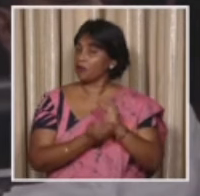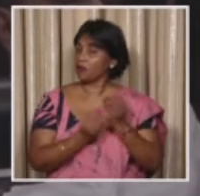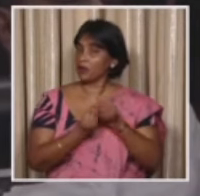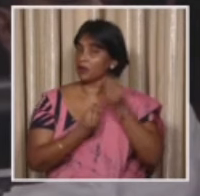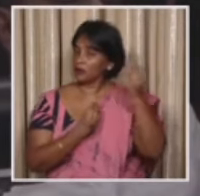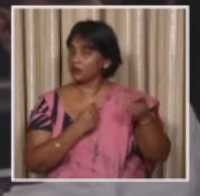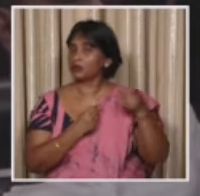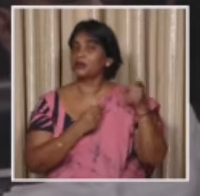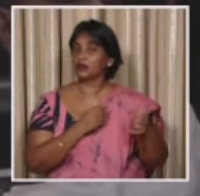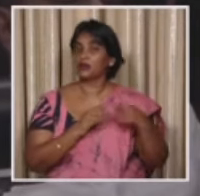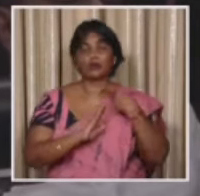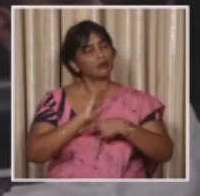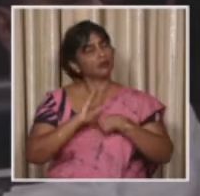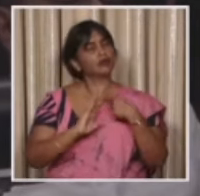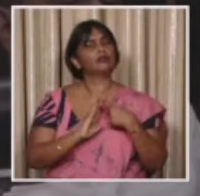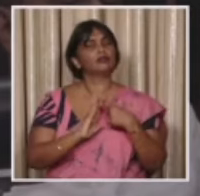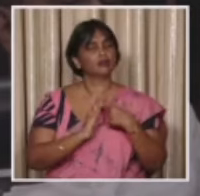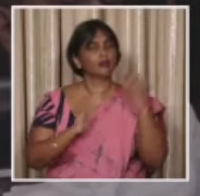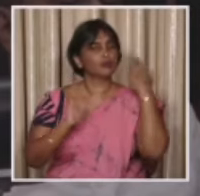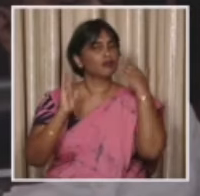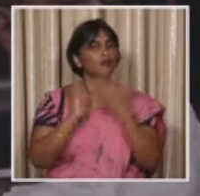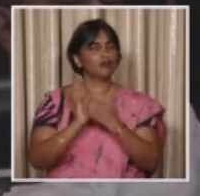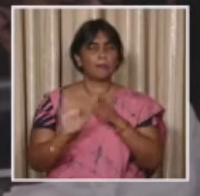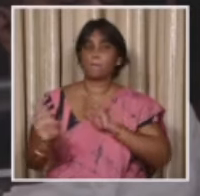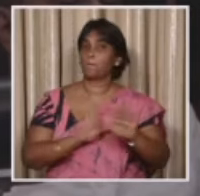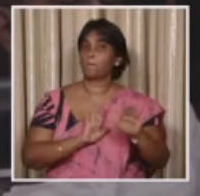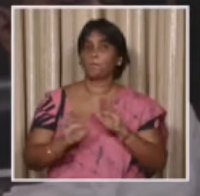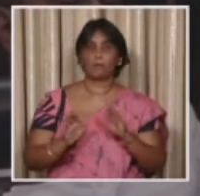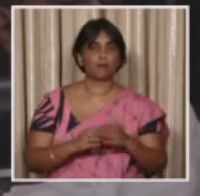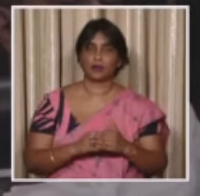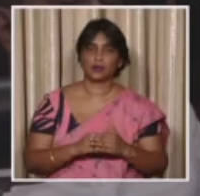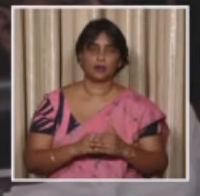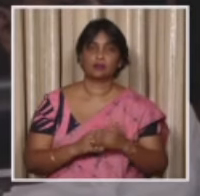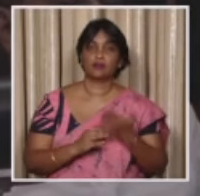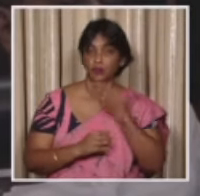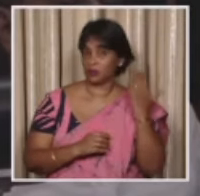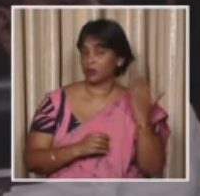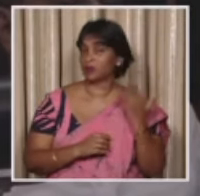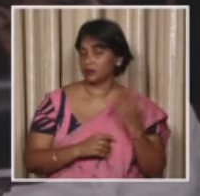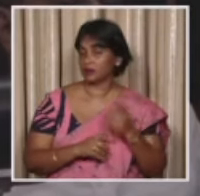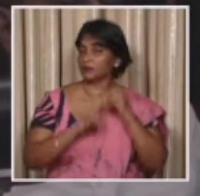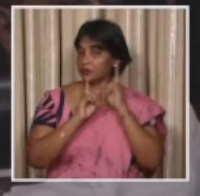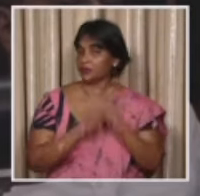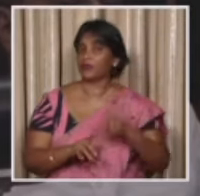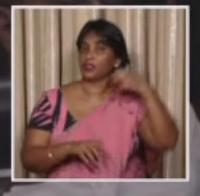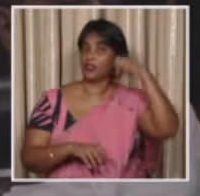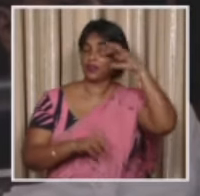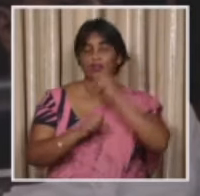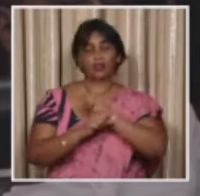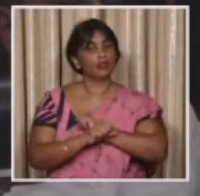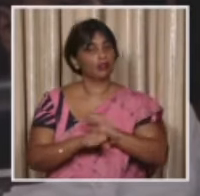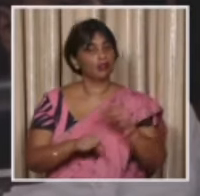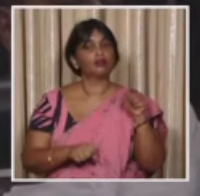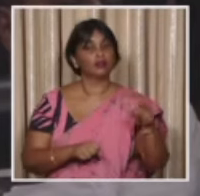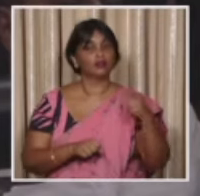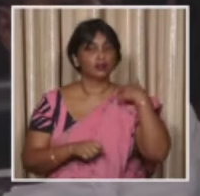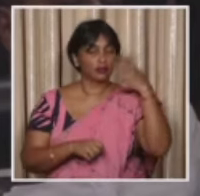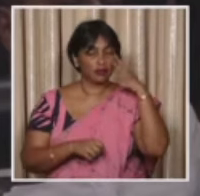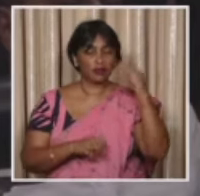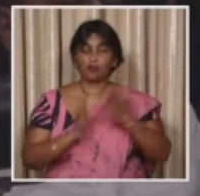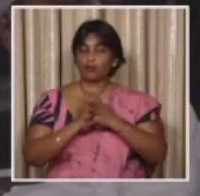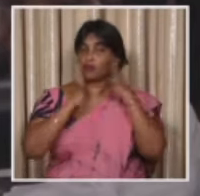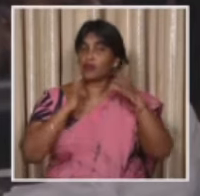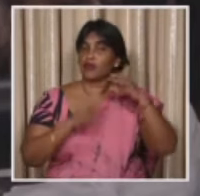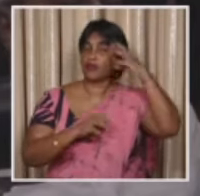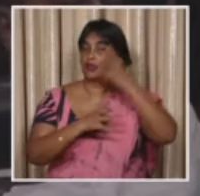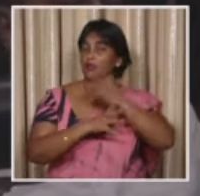යනකොට මේ රටම ඒගොල්ලන්ට පාලනය කරන්න හැකියාවක් ලැබෙනවා එදා මේකේ විදුලිය නැතුව ගියේ මතක තියාගන්න වැඩිපුර